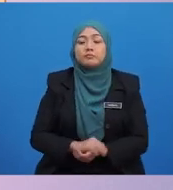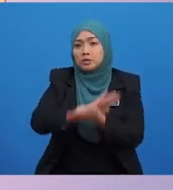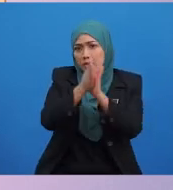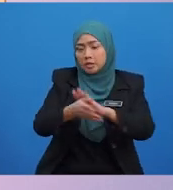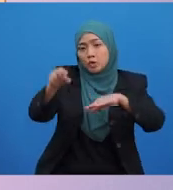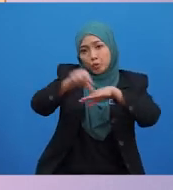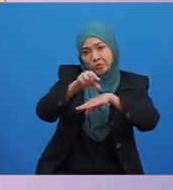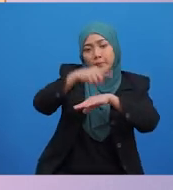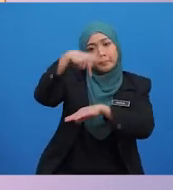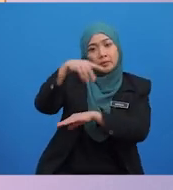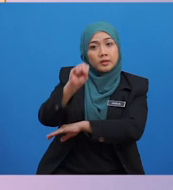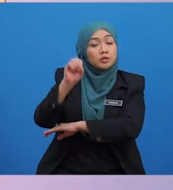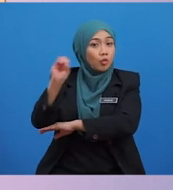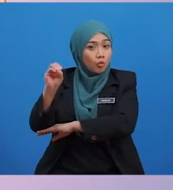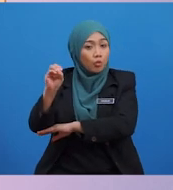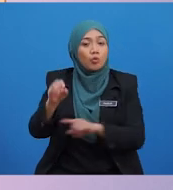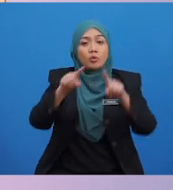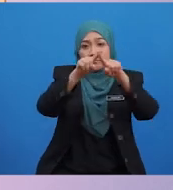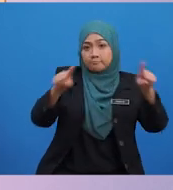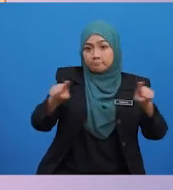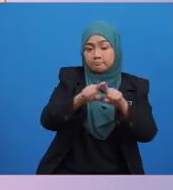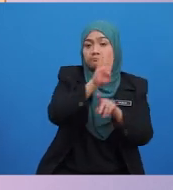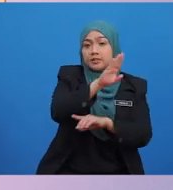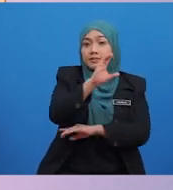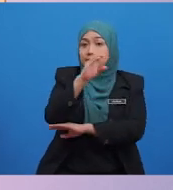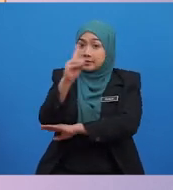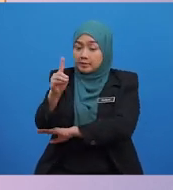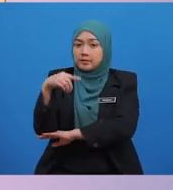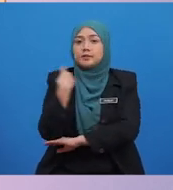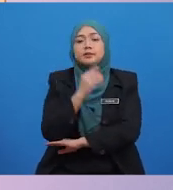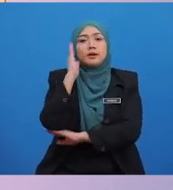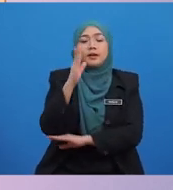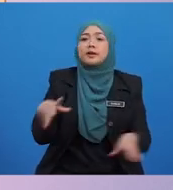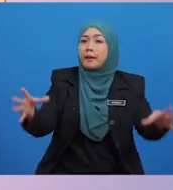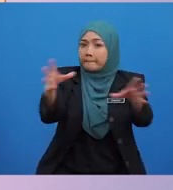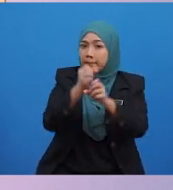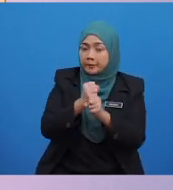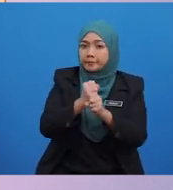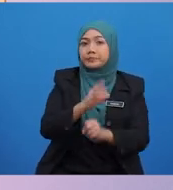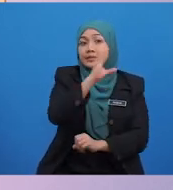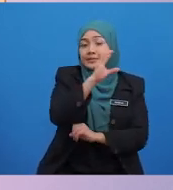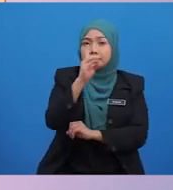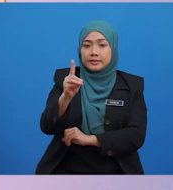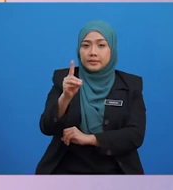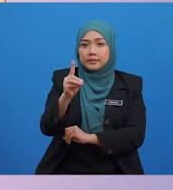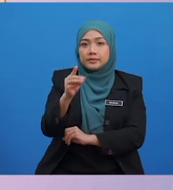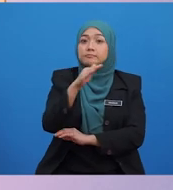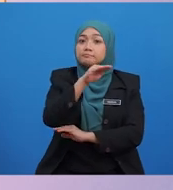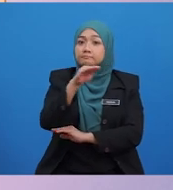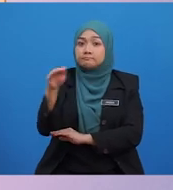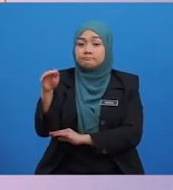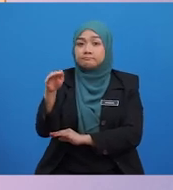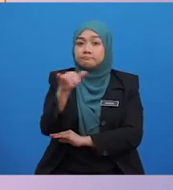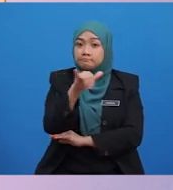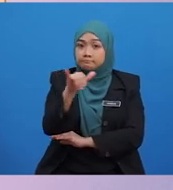persamaan CD version b = 39 2% 64 puluhan